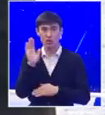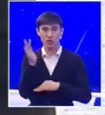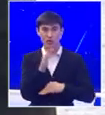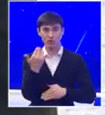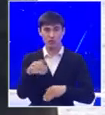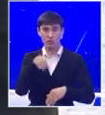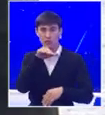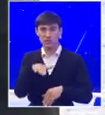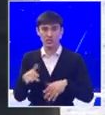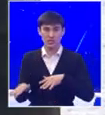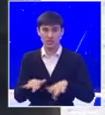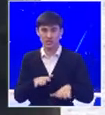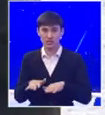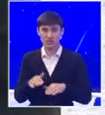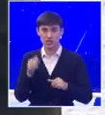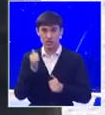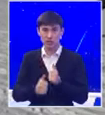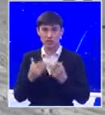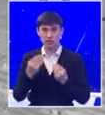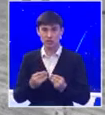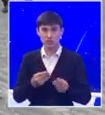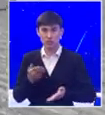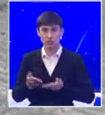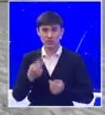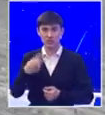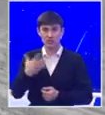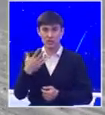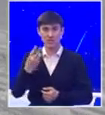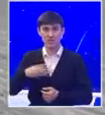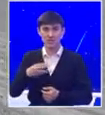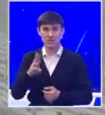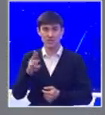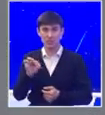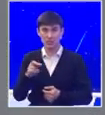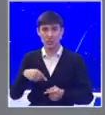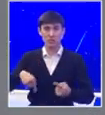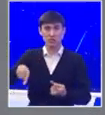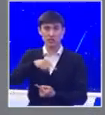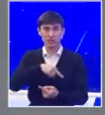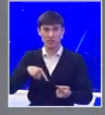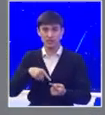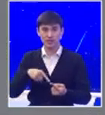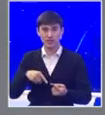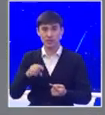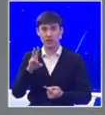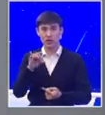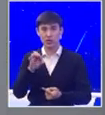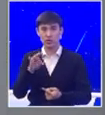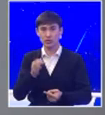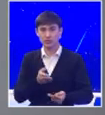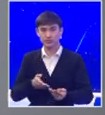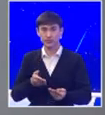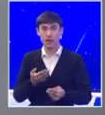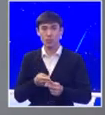профессиональной деятельности ежедневно он преодолевает по 25 а то и по 30 километров объезжая владения нарын кольского лесничества